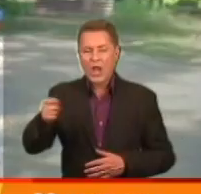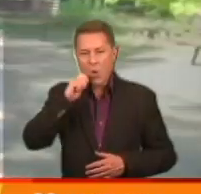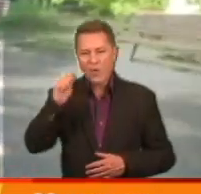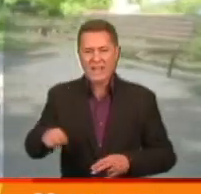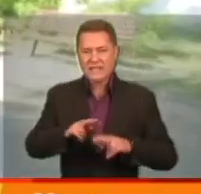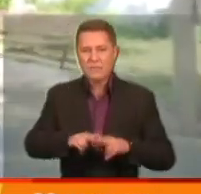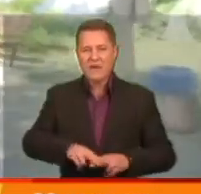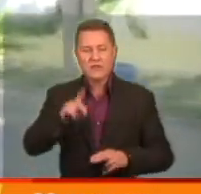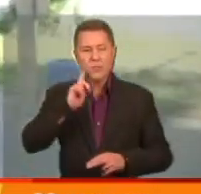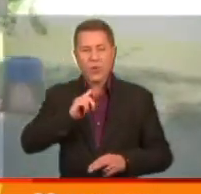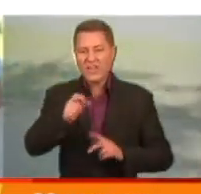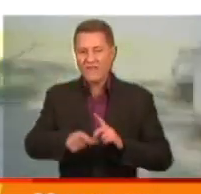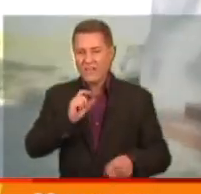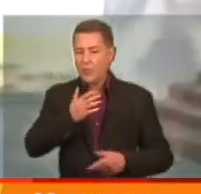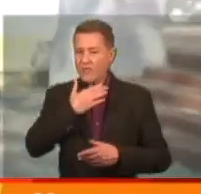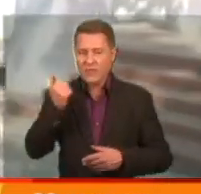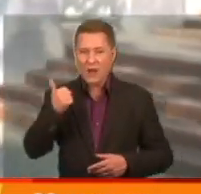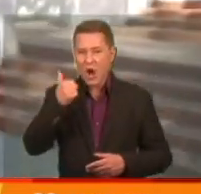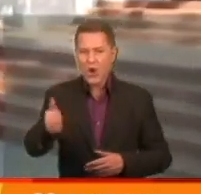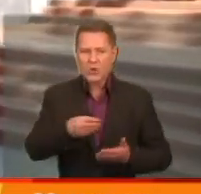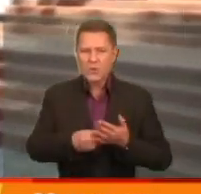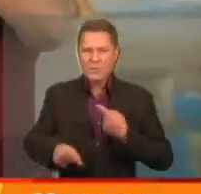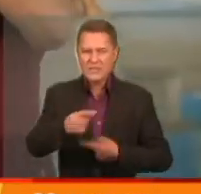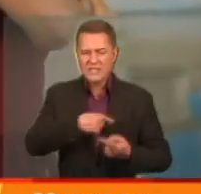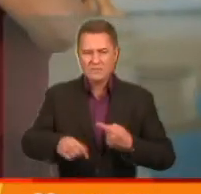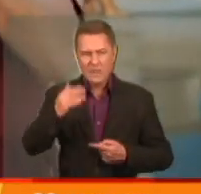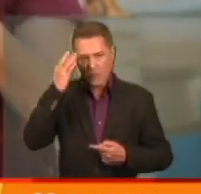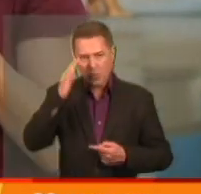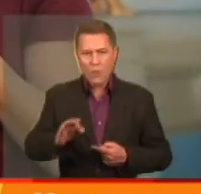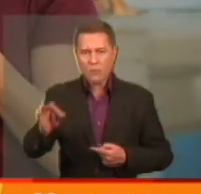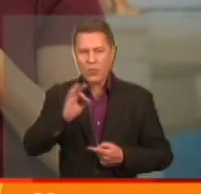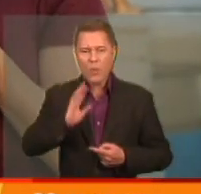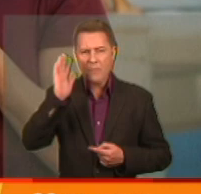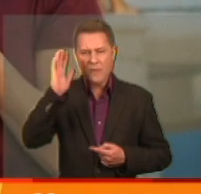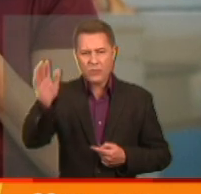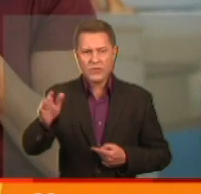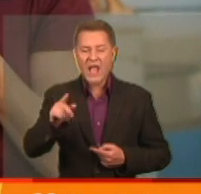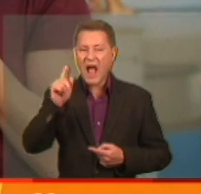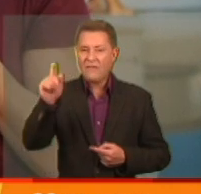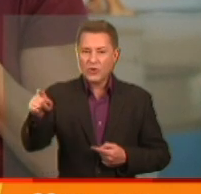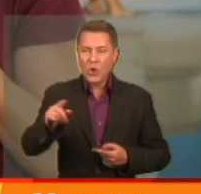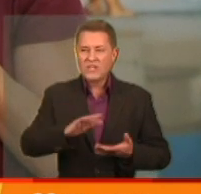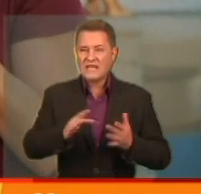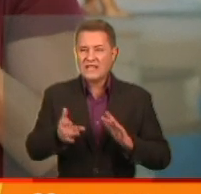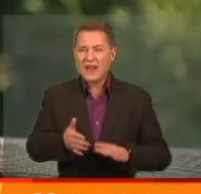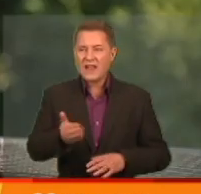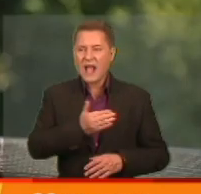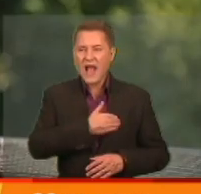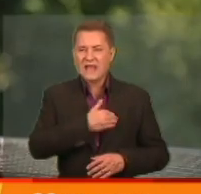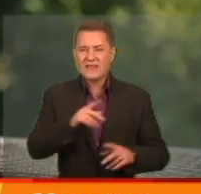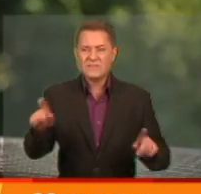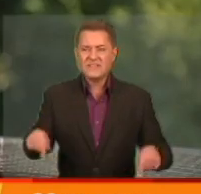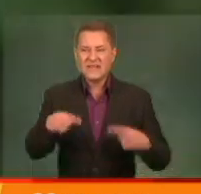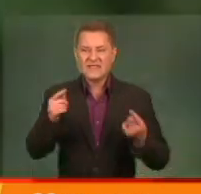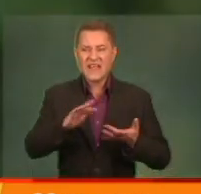поки відповіді нема. Як усякий хороший бізнесмен, міркує про майбутнє, а воно за інтернетом. Ми хочемо створити